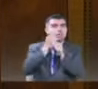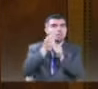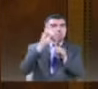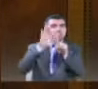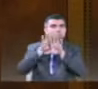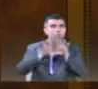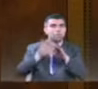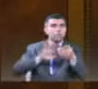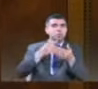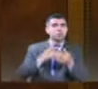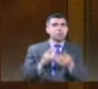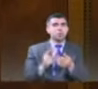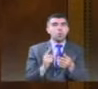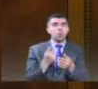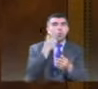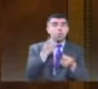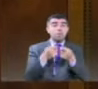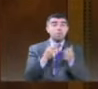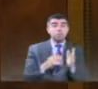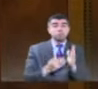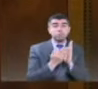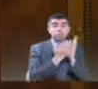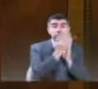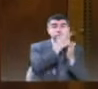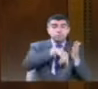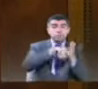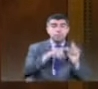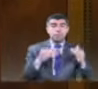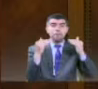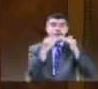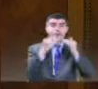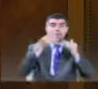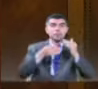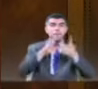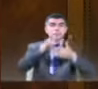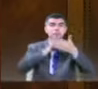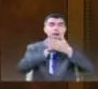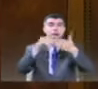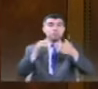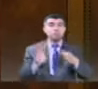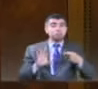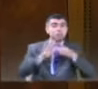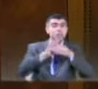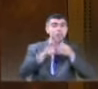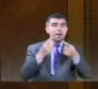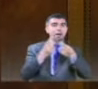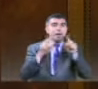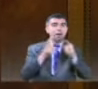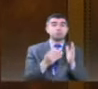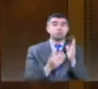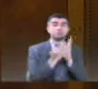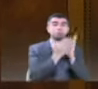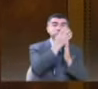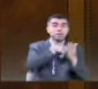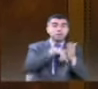التعاون المغربي مع هذه المنظمة مؤخرا نقلة نوعية من خلال مشاركة المغرب في برنامج الشراكة المتقدمة الذي فتحته